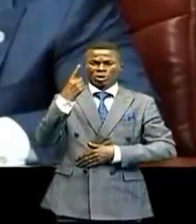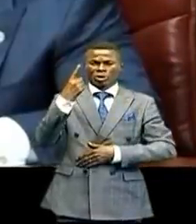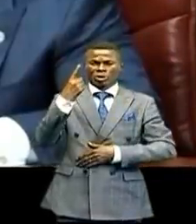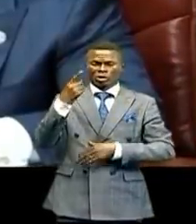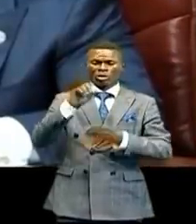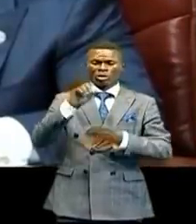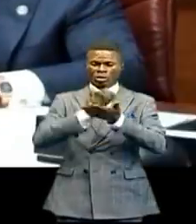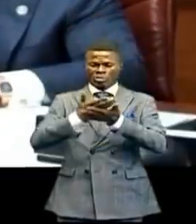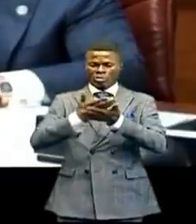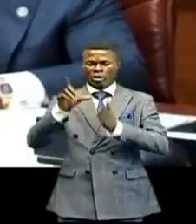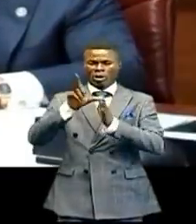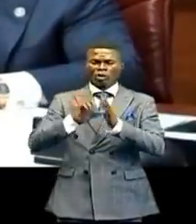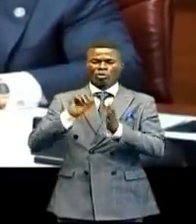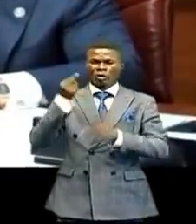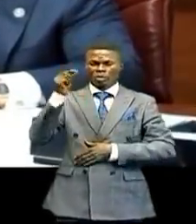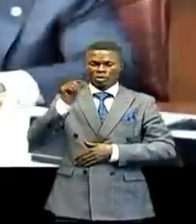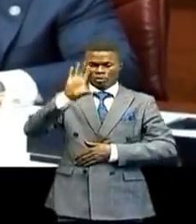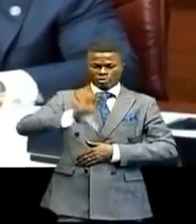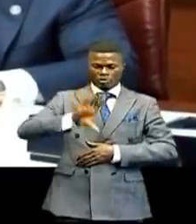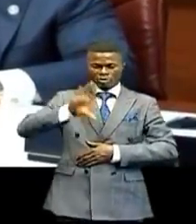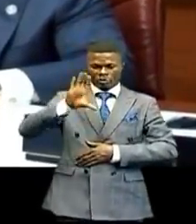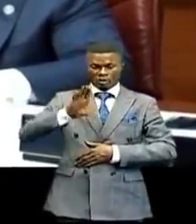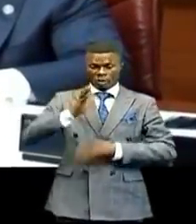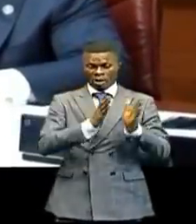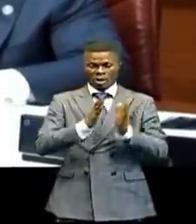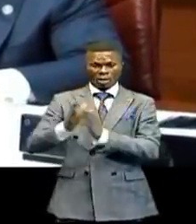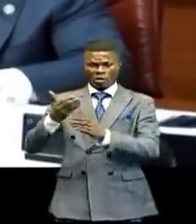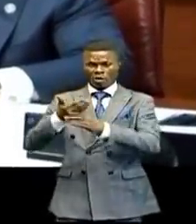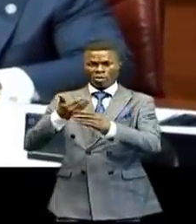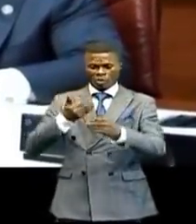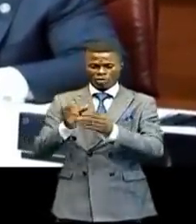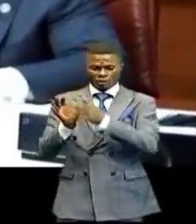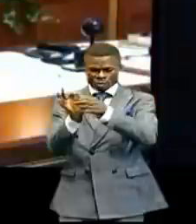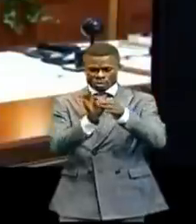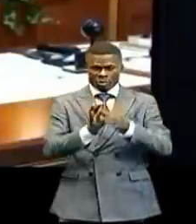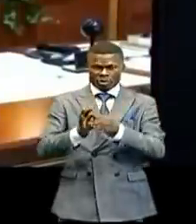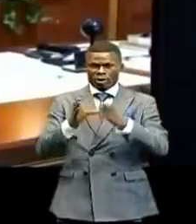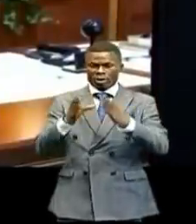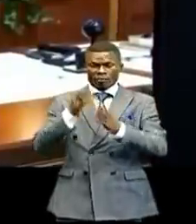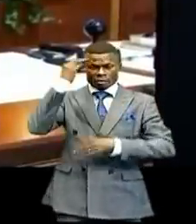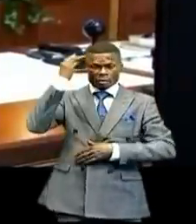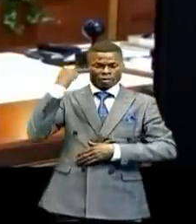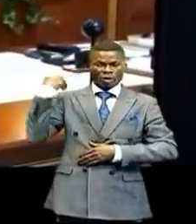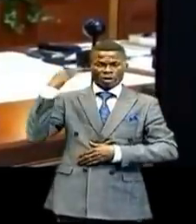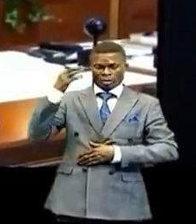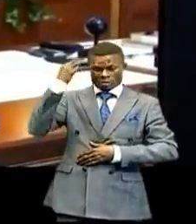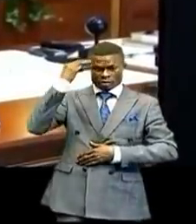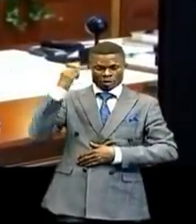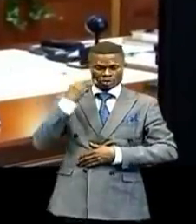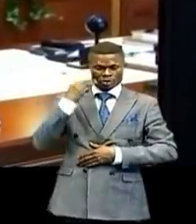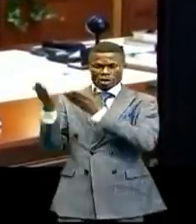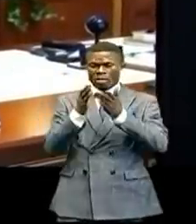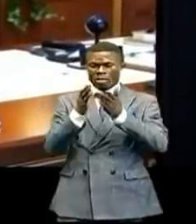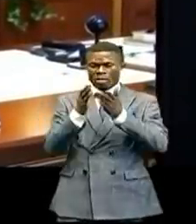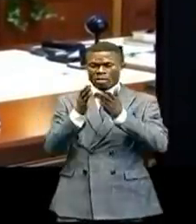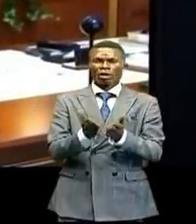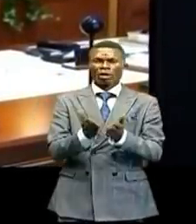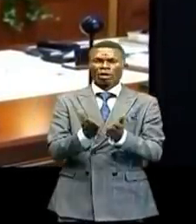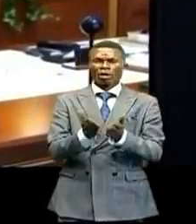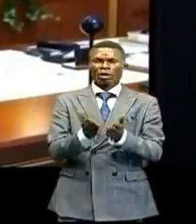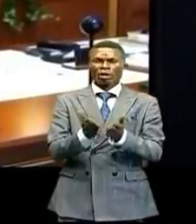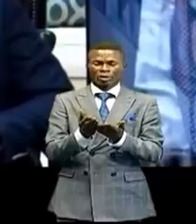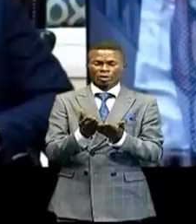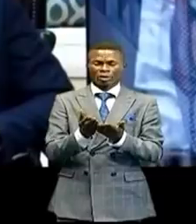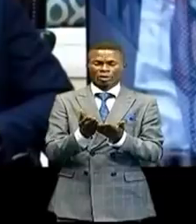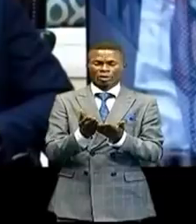du Code minier. 5. De prévoir, en collaboration avec la ministre d'État, ministre du Portefeuille, un